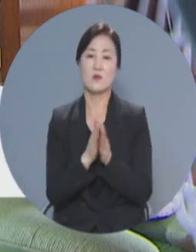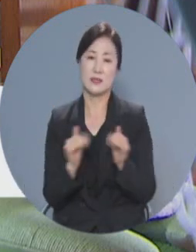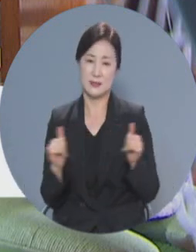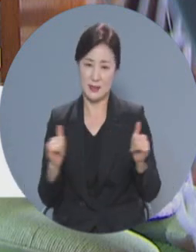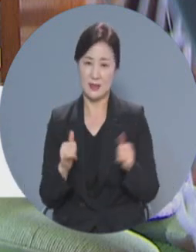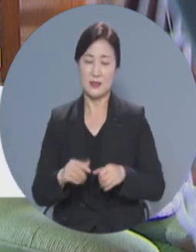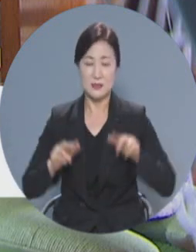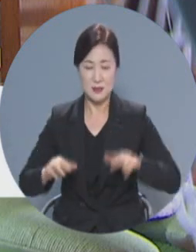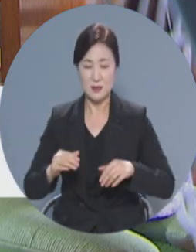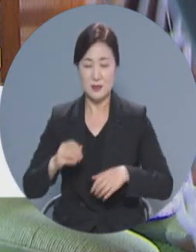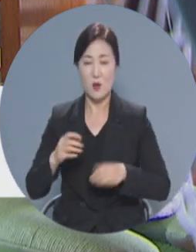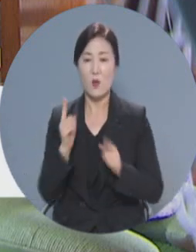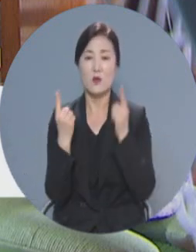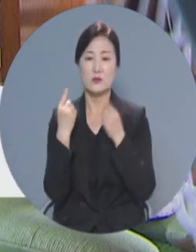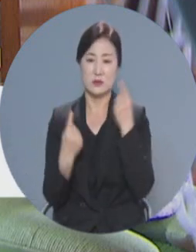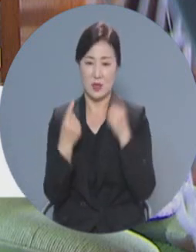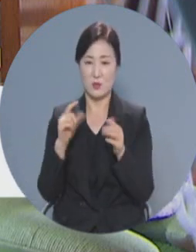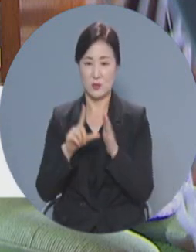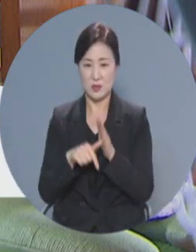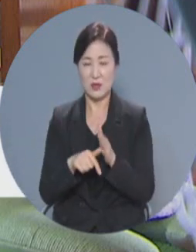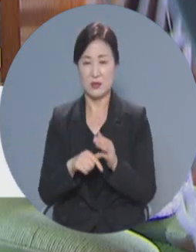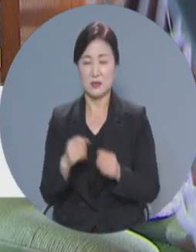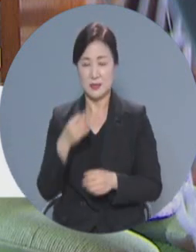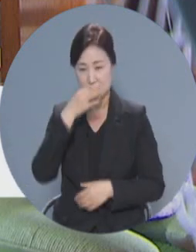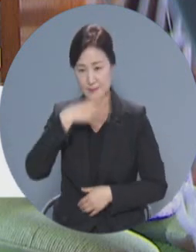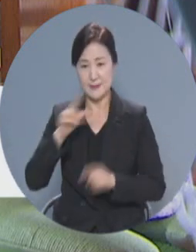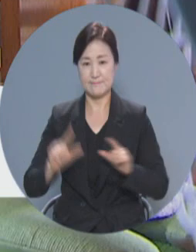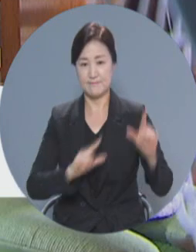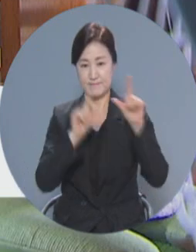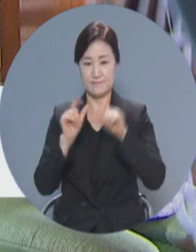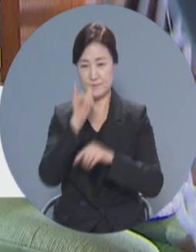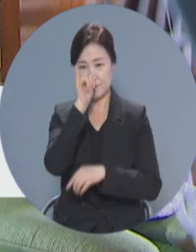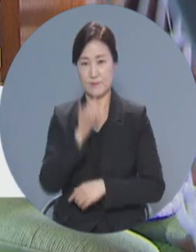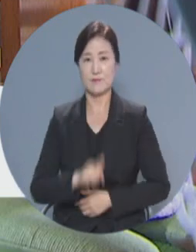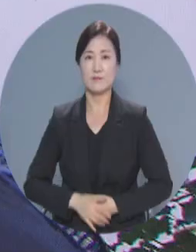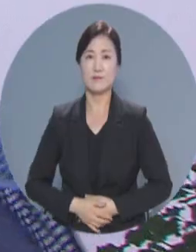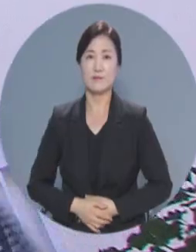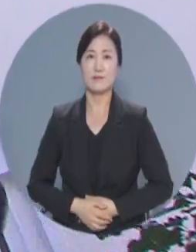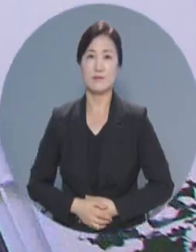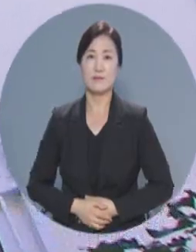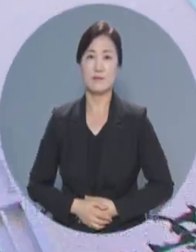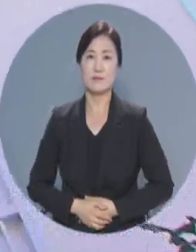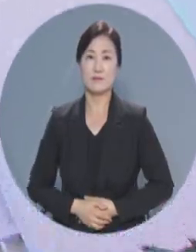어느 때보다 힘겨운 여름을 나고 있습니다. 강서영 기자입니다.